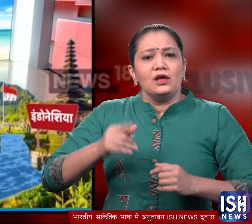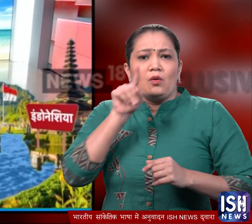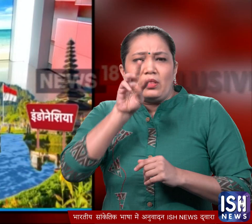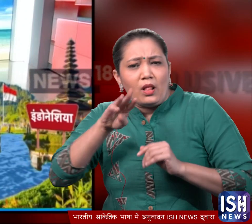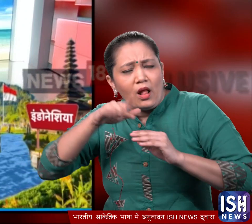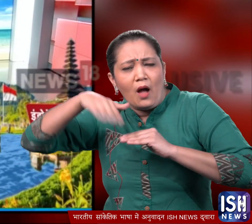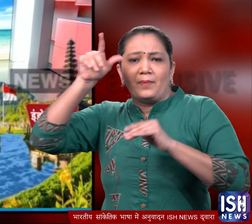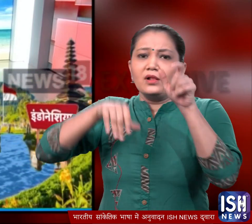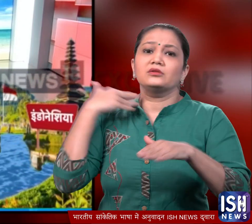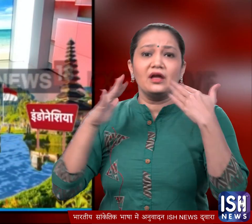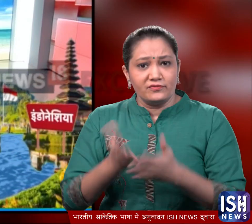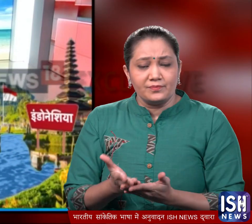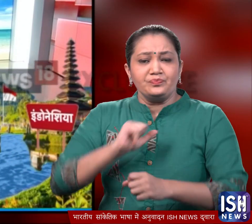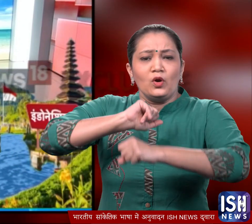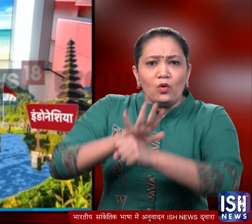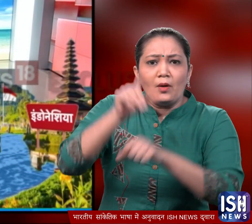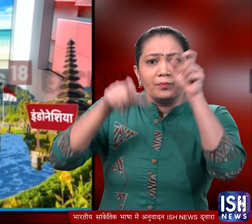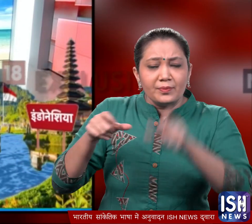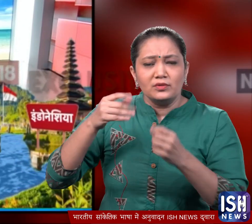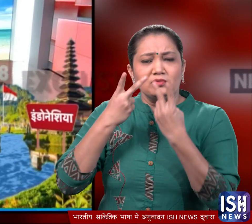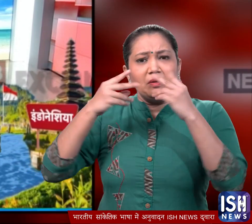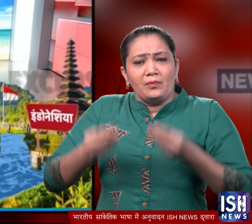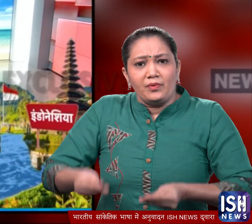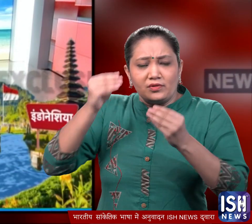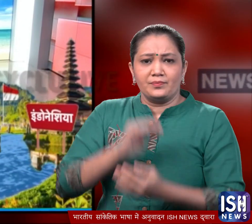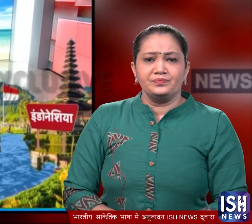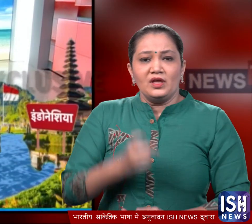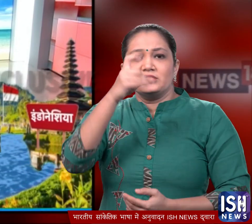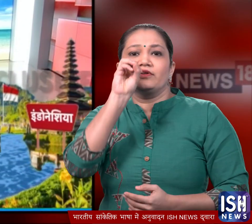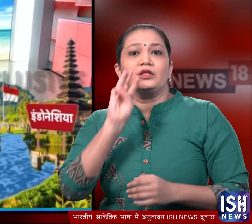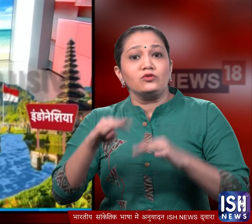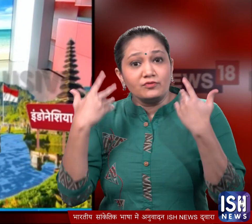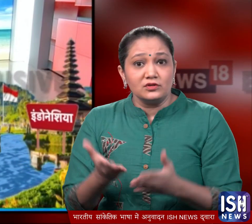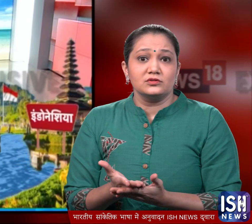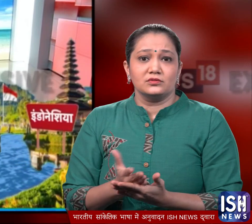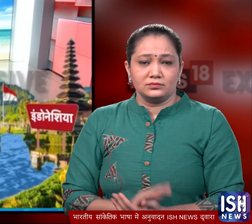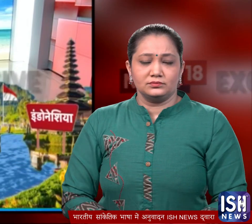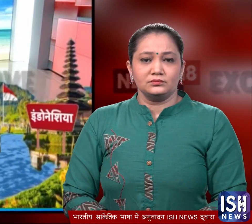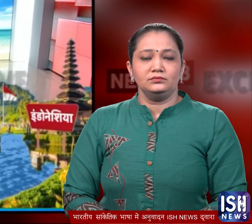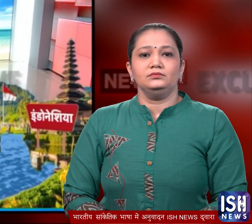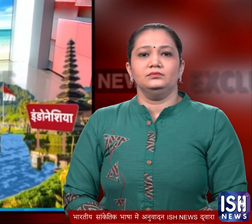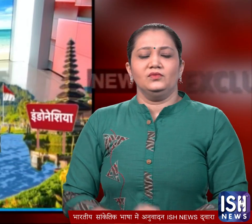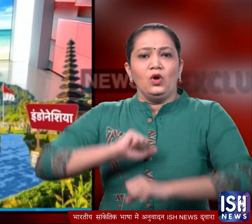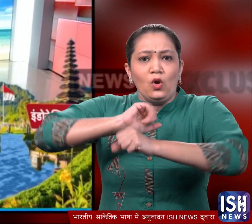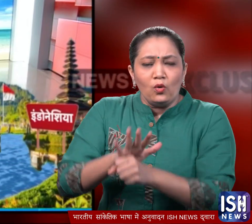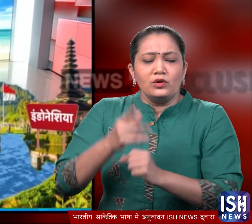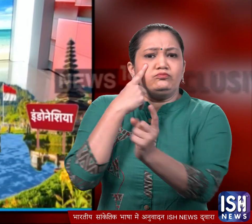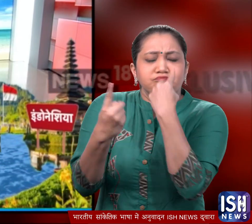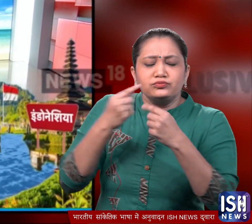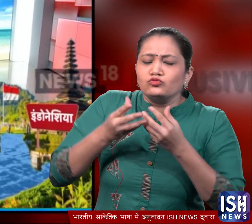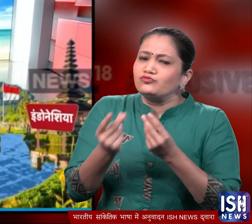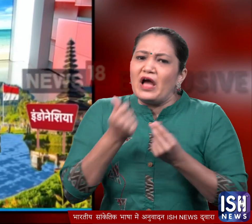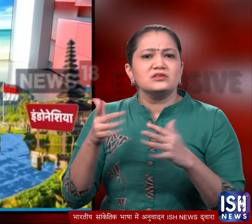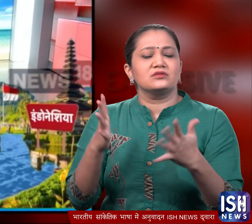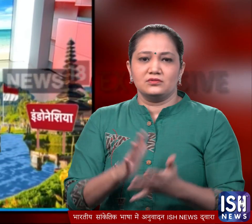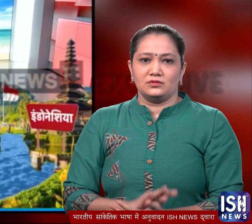इस महामारी से मौत हो रही है। इसके साथ ही वहां कोरोना से मरने वालों की संख्या बढ़कर 70,000 हो गई, और यह हाल तब है जब वहां कोरोना की